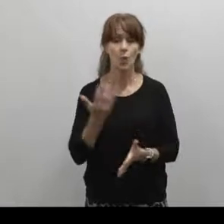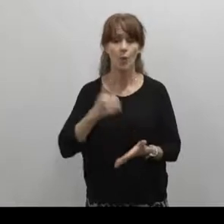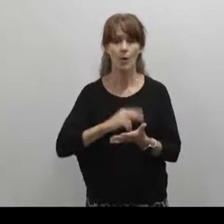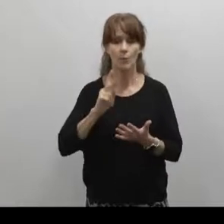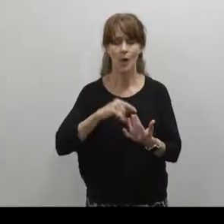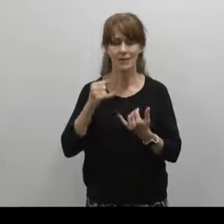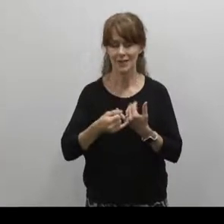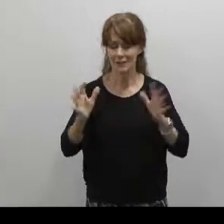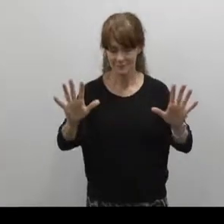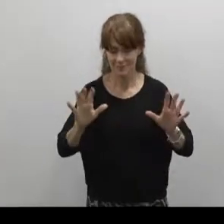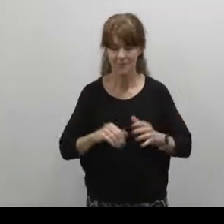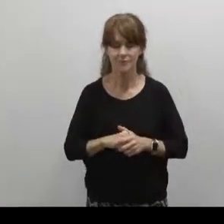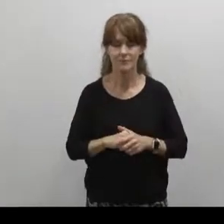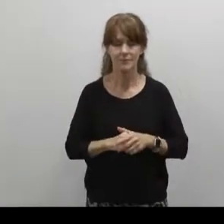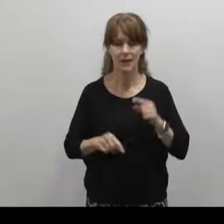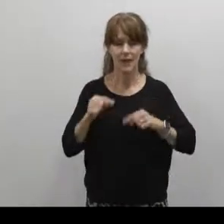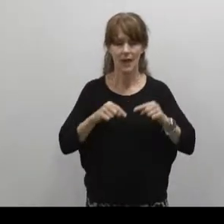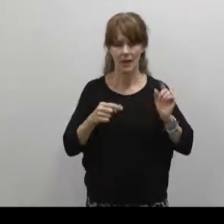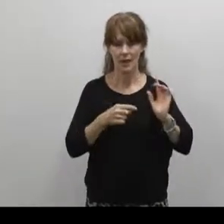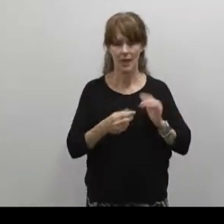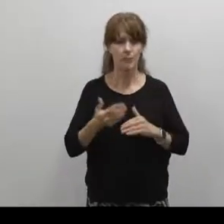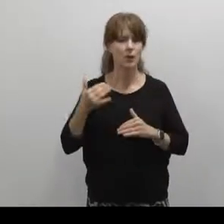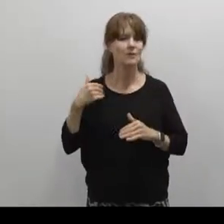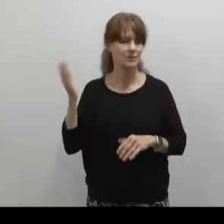mùa renewable project